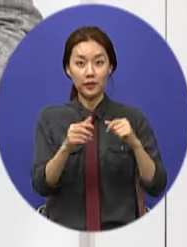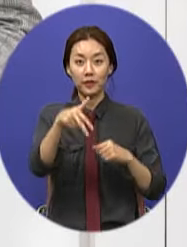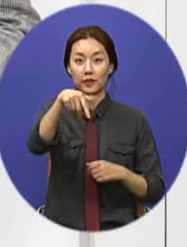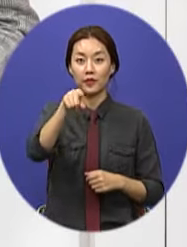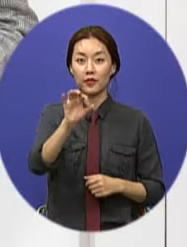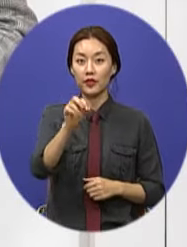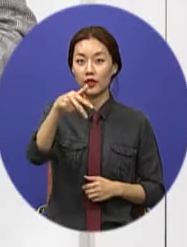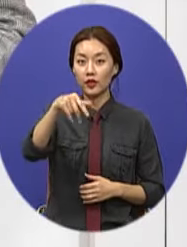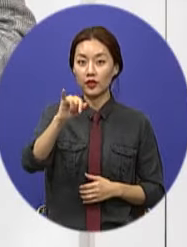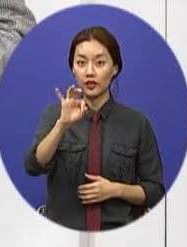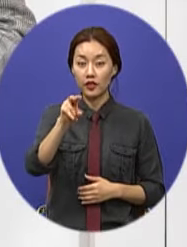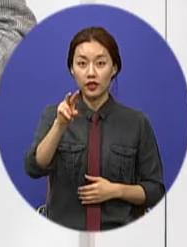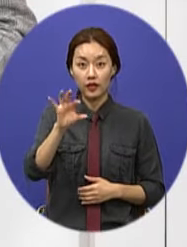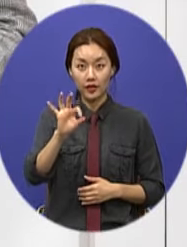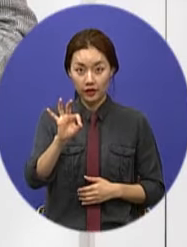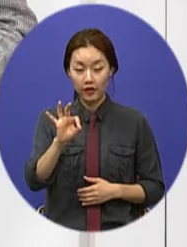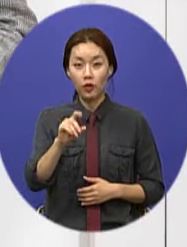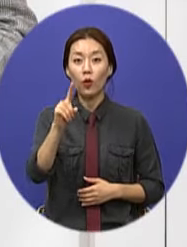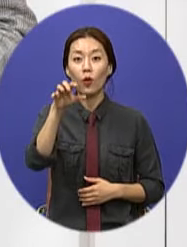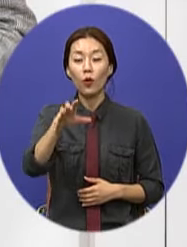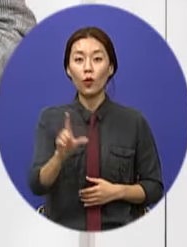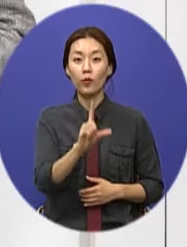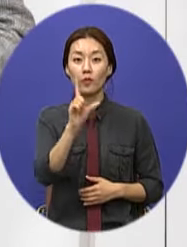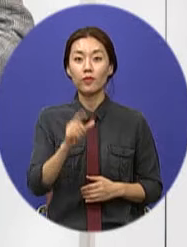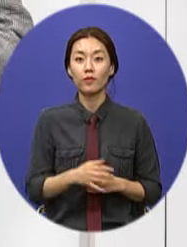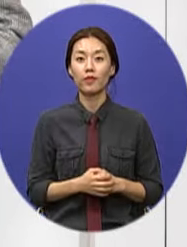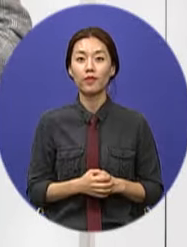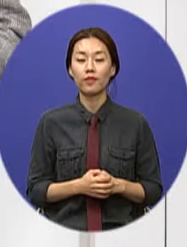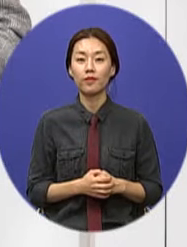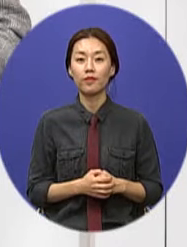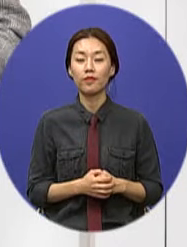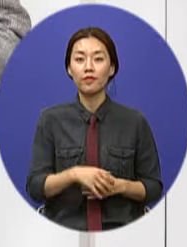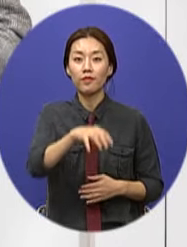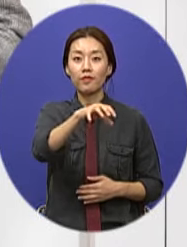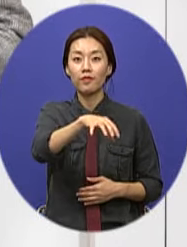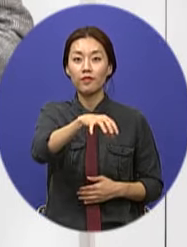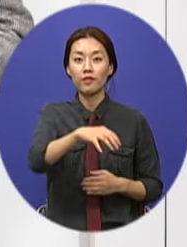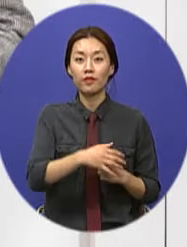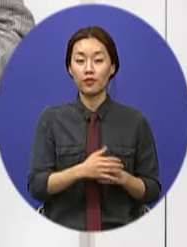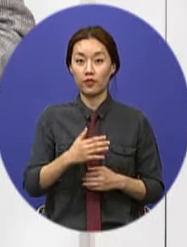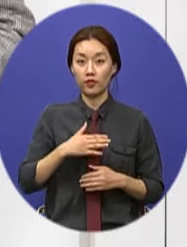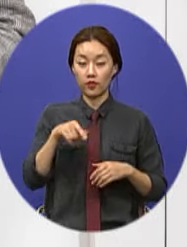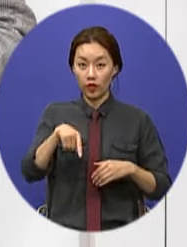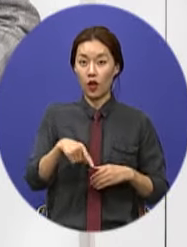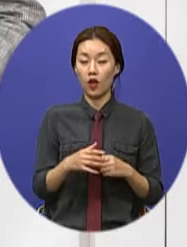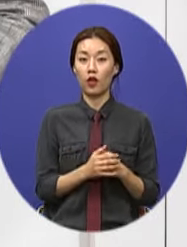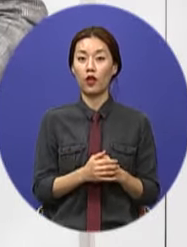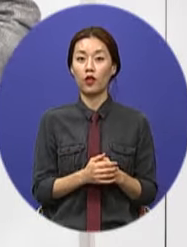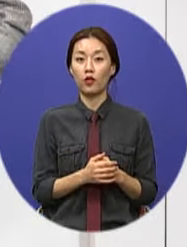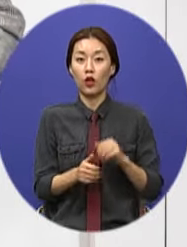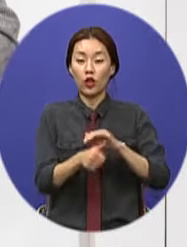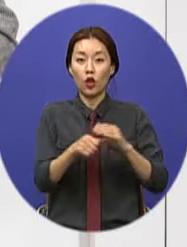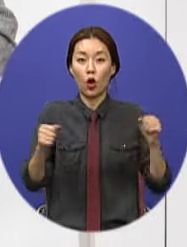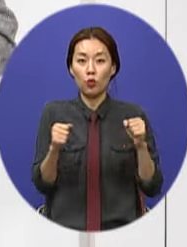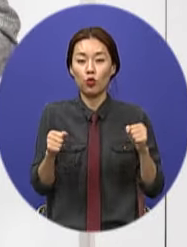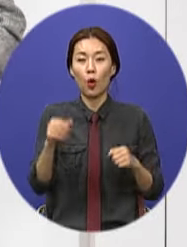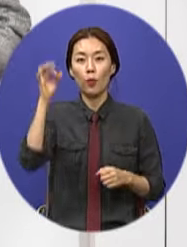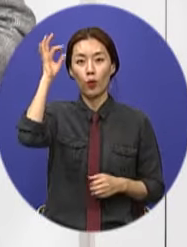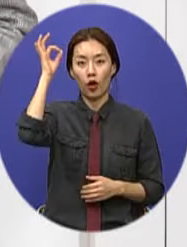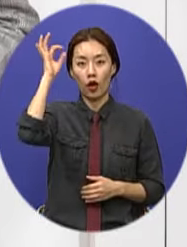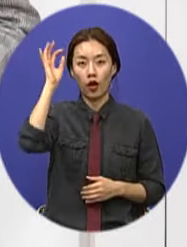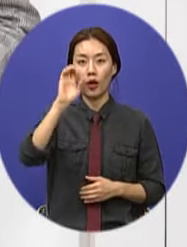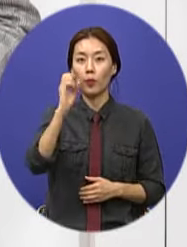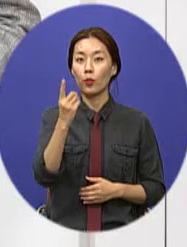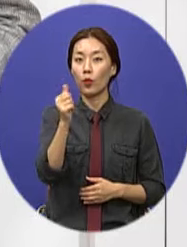정지영 어머니? 예예. 어디에요? 여기 경북 포항입니다. 아, 포항. 포항이요. 와,